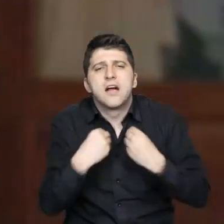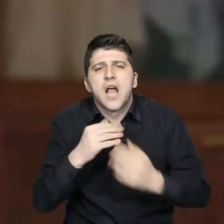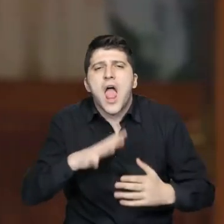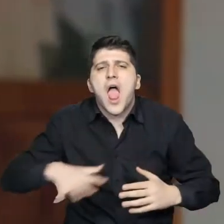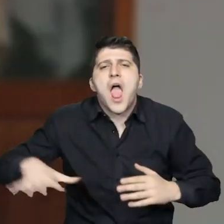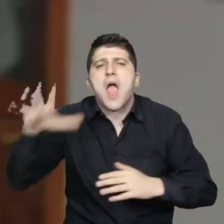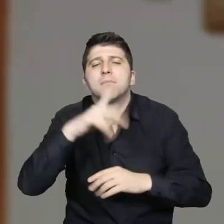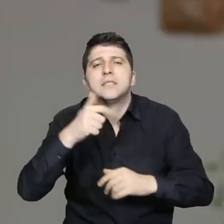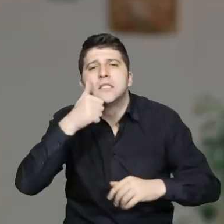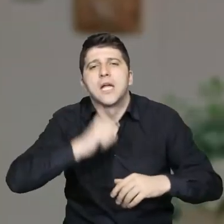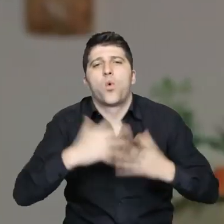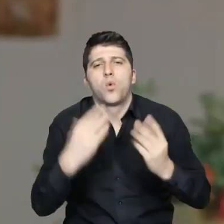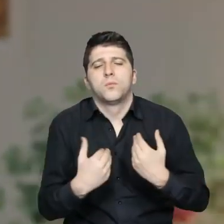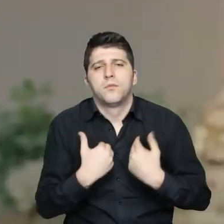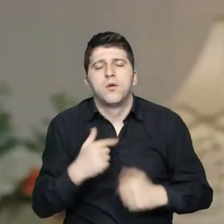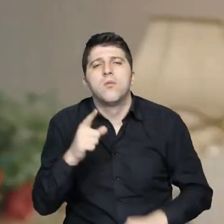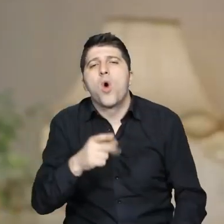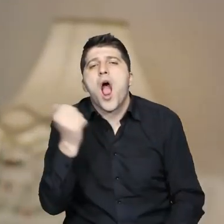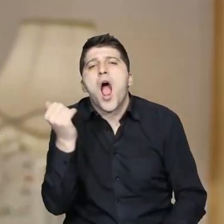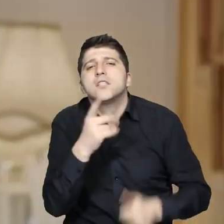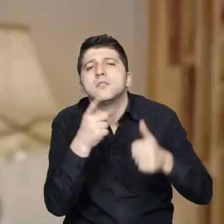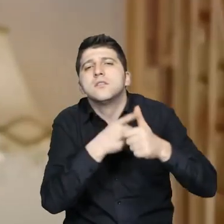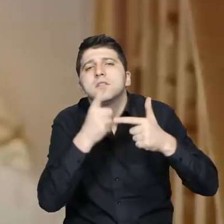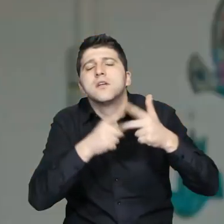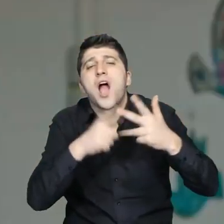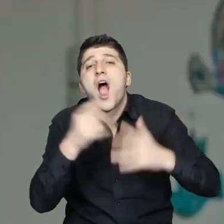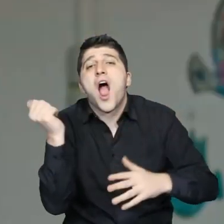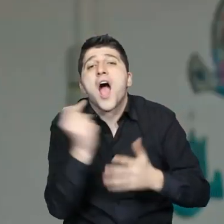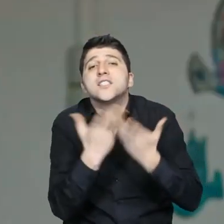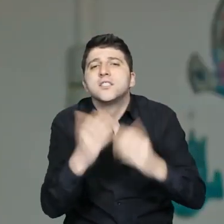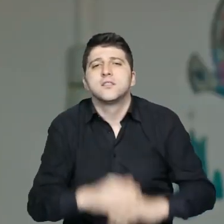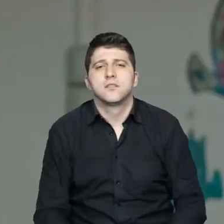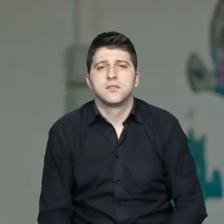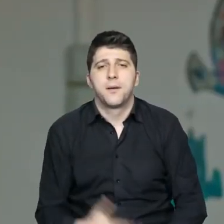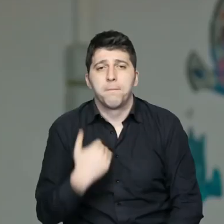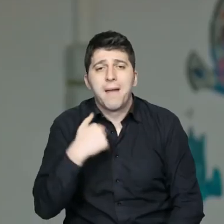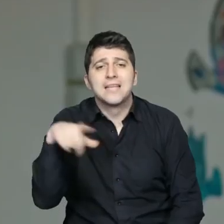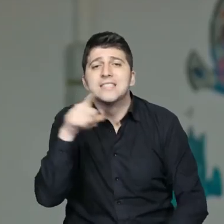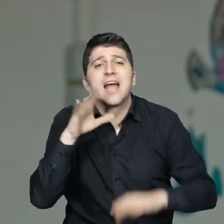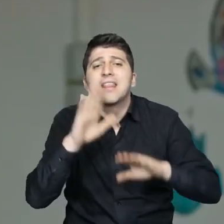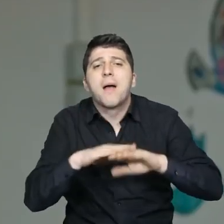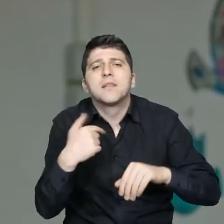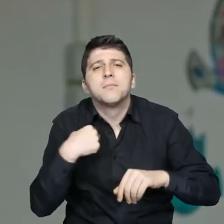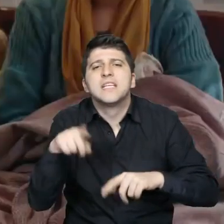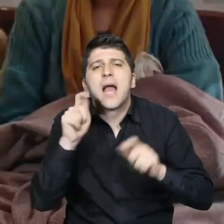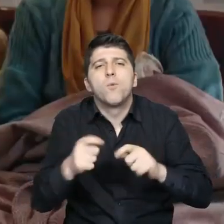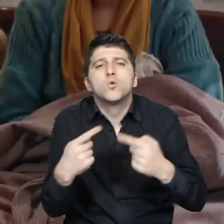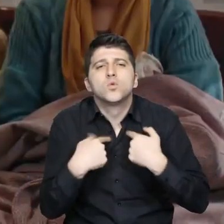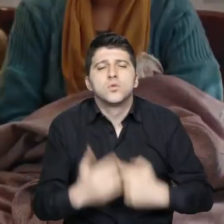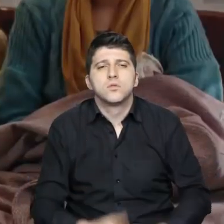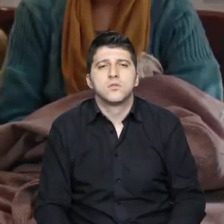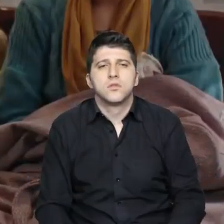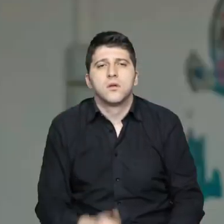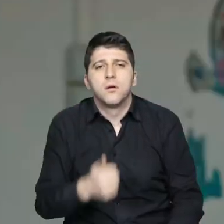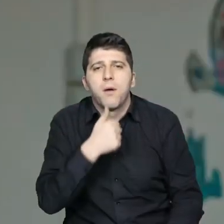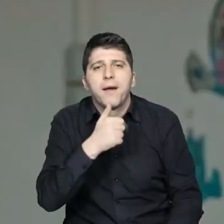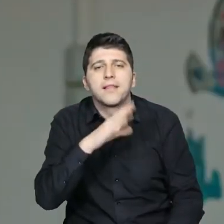Taraklı'ya. Ya bu kaçıncı? Kaçıncı bu ya? Ben size ne yaptım da bana bunu reva görüyorsunuz? Baba,